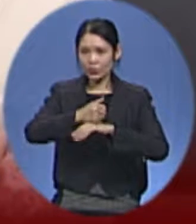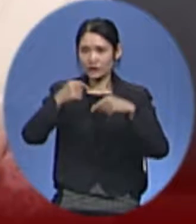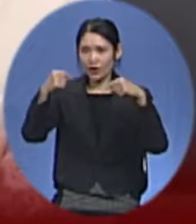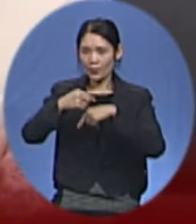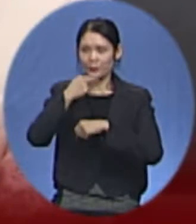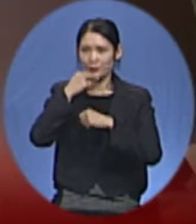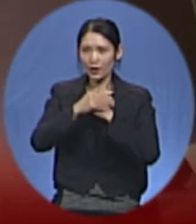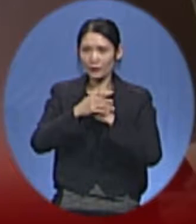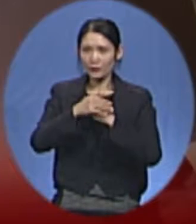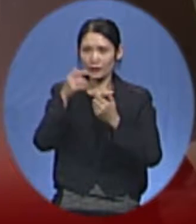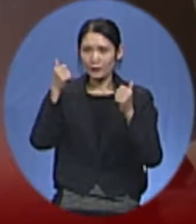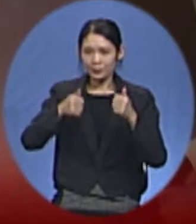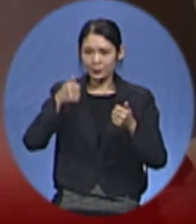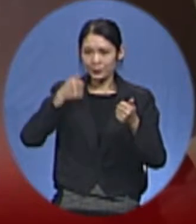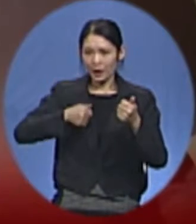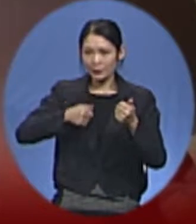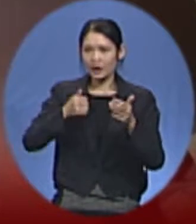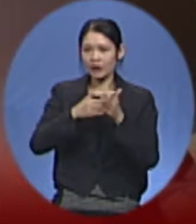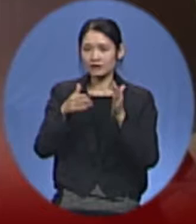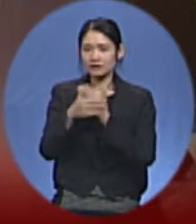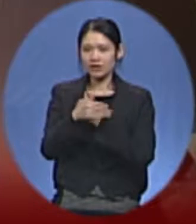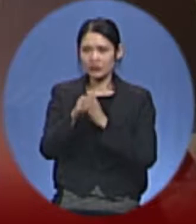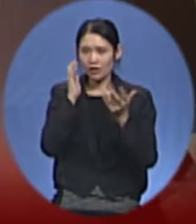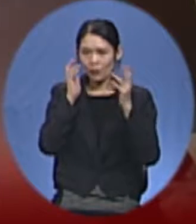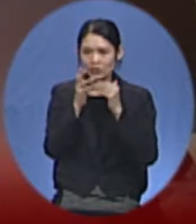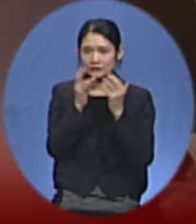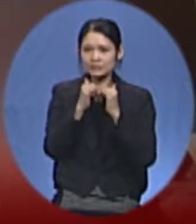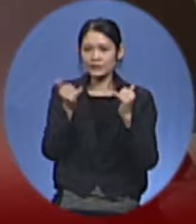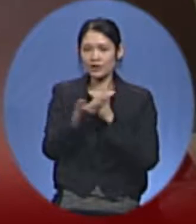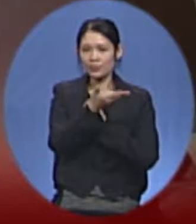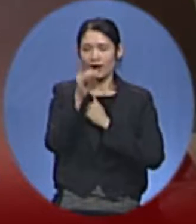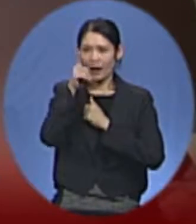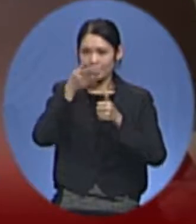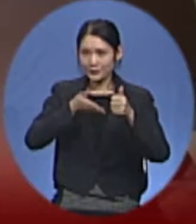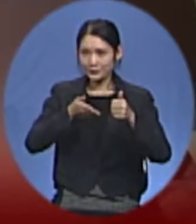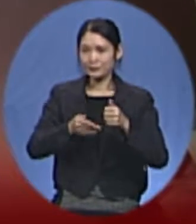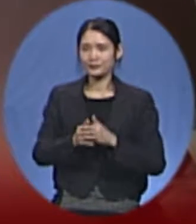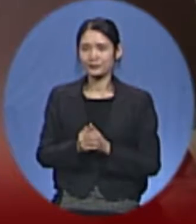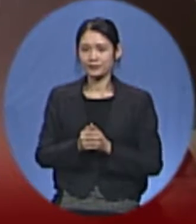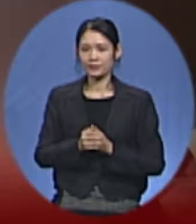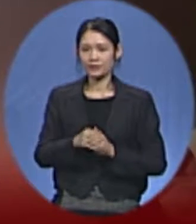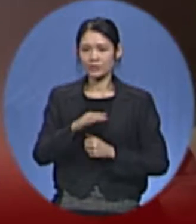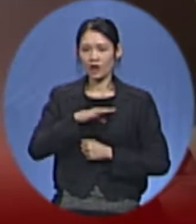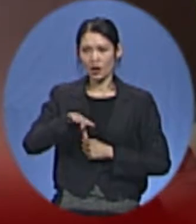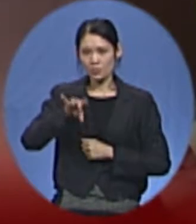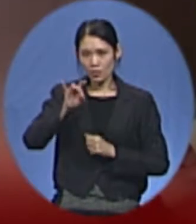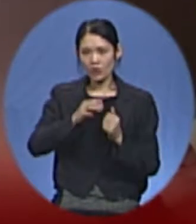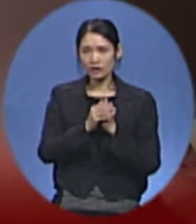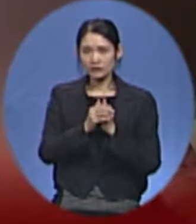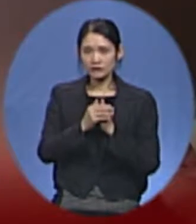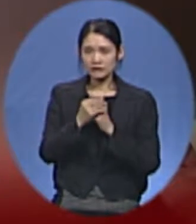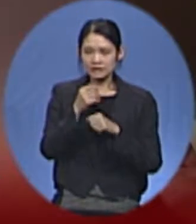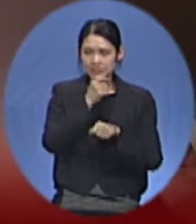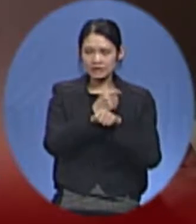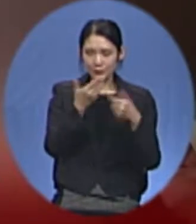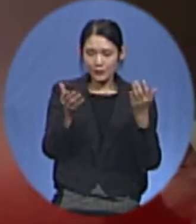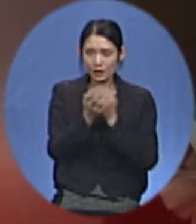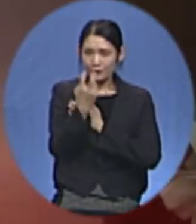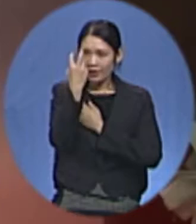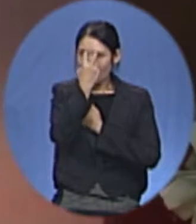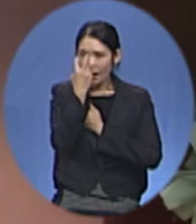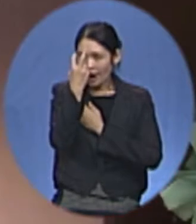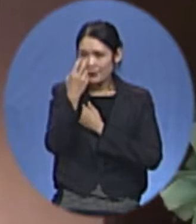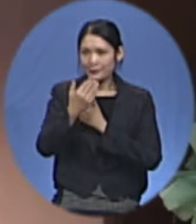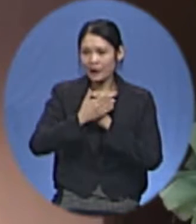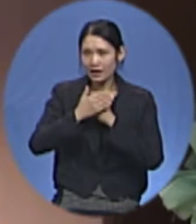먼저 그간의 논란으로 혼란을 드렸던 시민분들께 한 말씀 부탁을 드립니다. 먼저 집행부를 감시하고